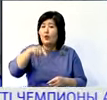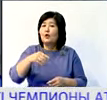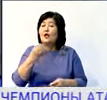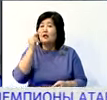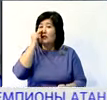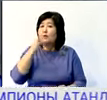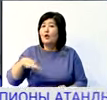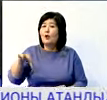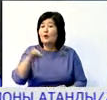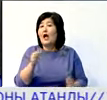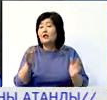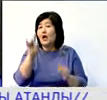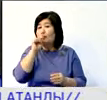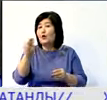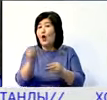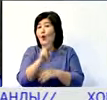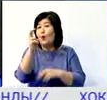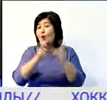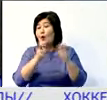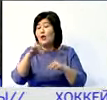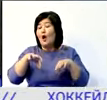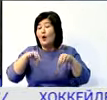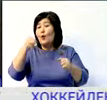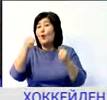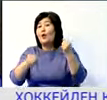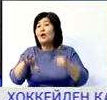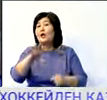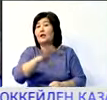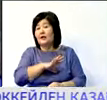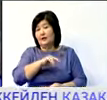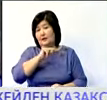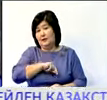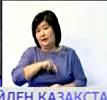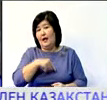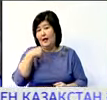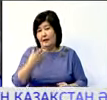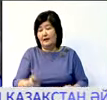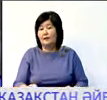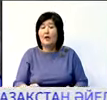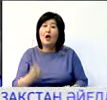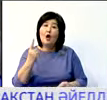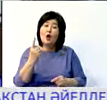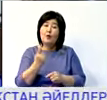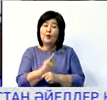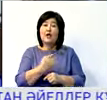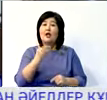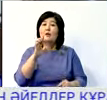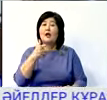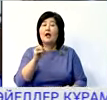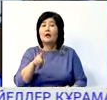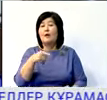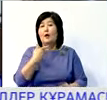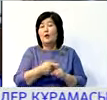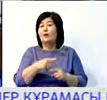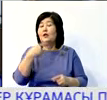Қазақстан облысындағы шағын мұнай өңдеу зауытына көлік жүргізуші ретінде барғанын айтады. Бір күні маған Ибрагим, саған қалайын